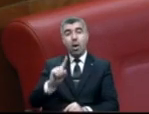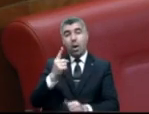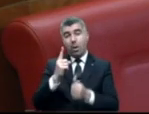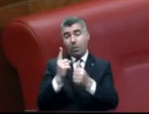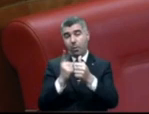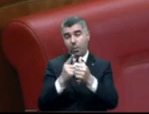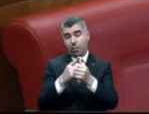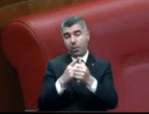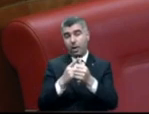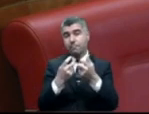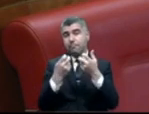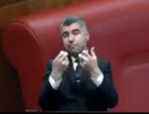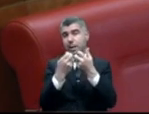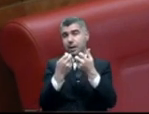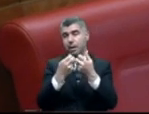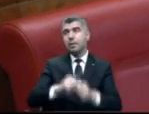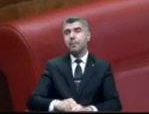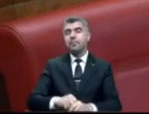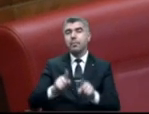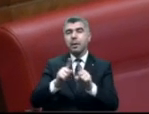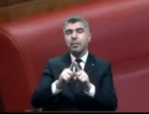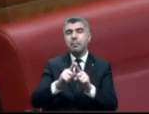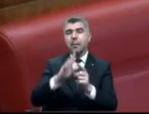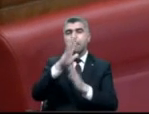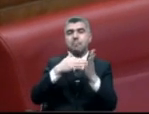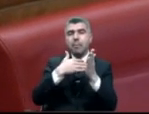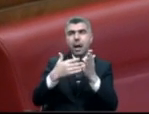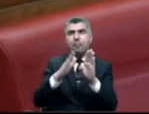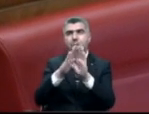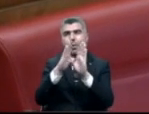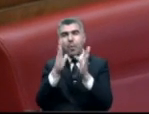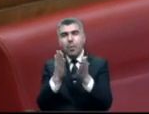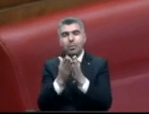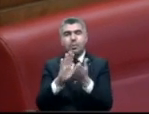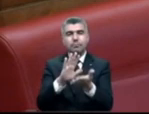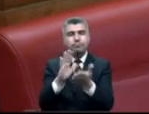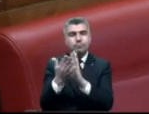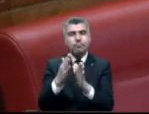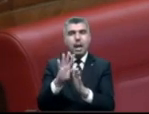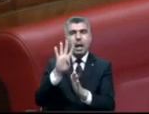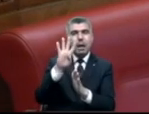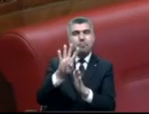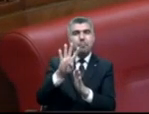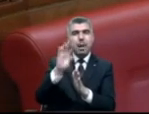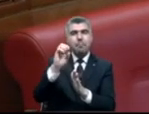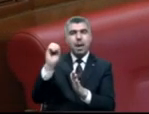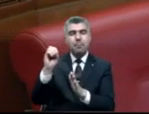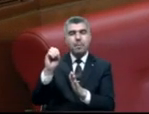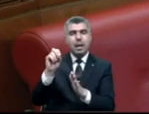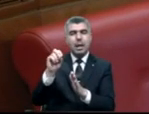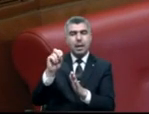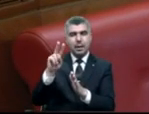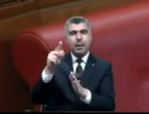غنعطي المثال ديال الشروع في إنجاز برنامج يهم قدرة إجمالية تبلغ 400 ميجاوات من الطاقة